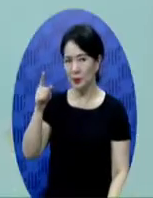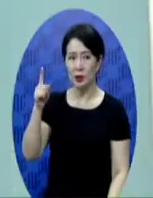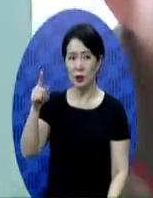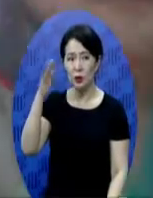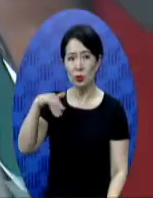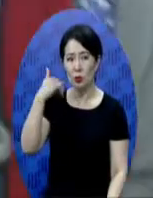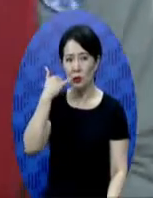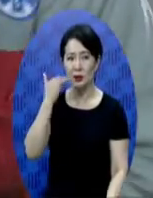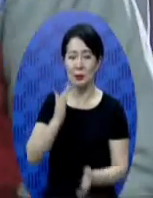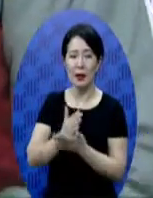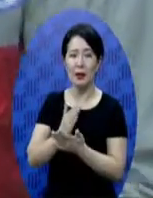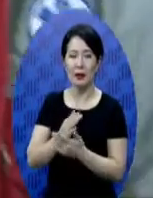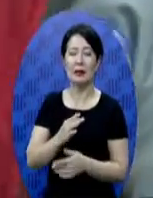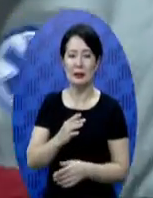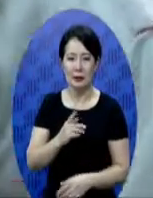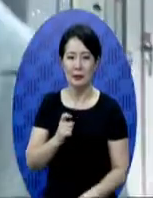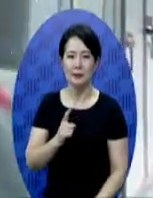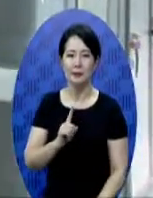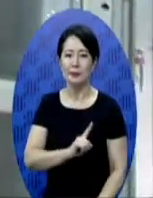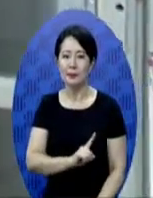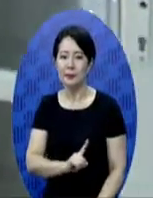хэлээ.